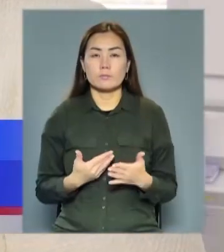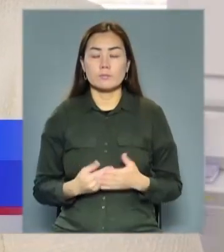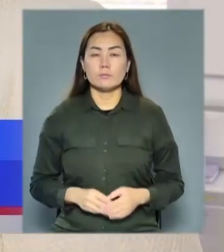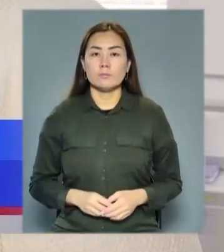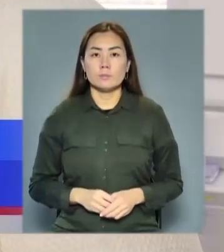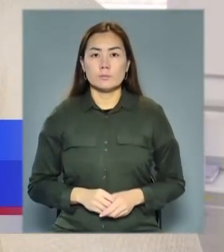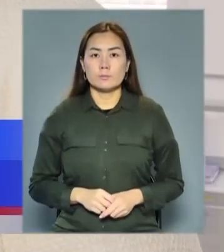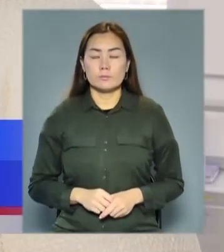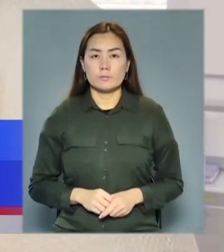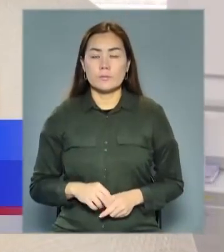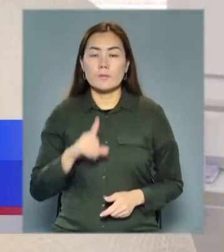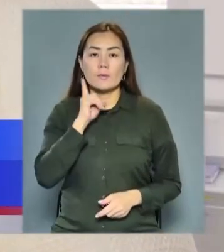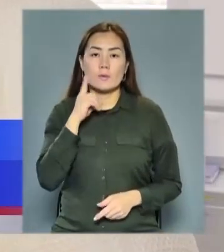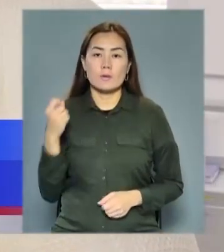осы